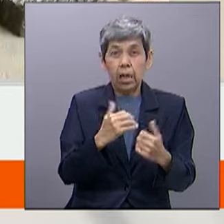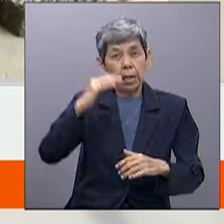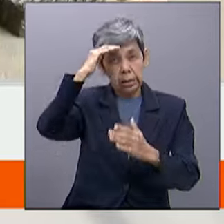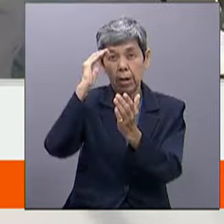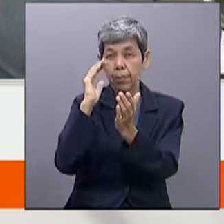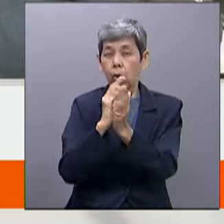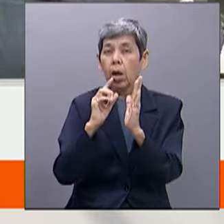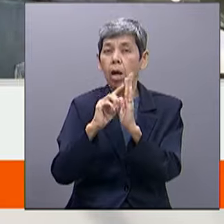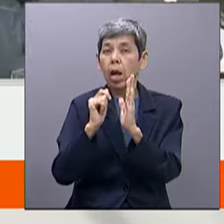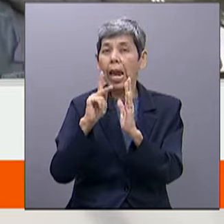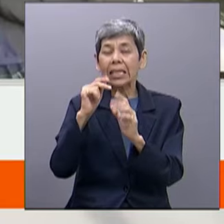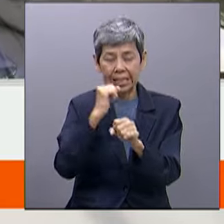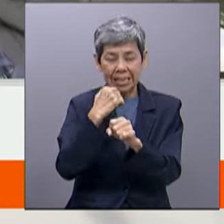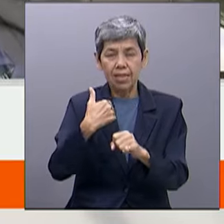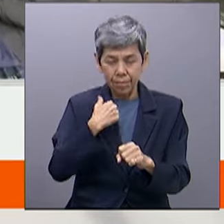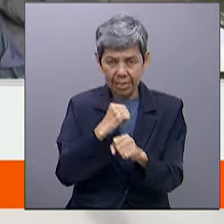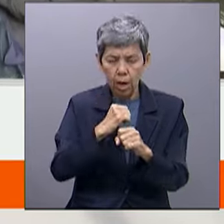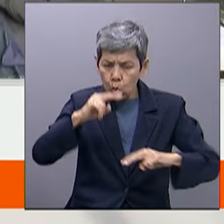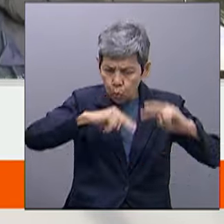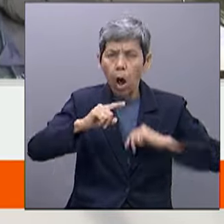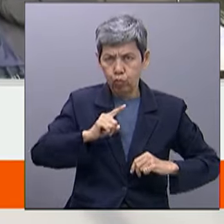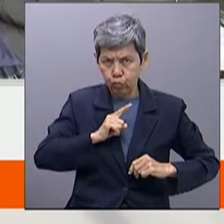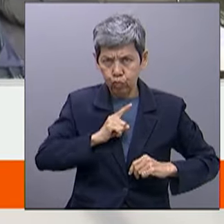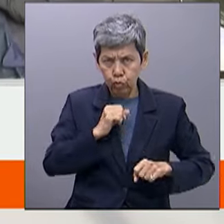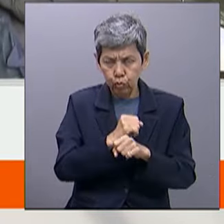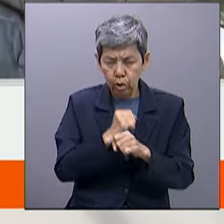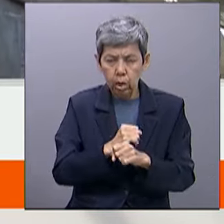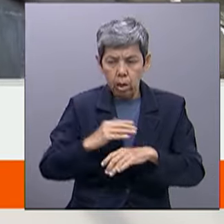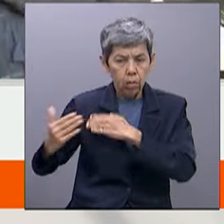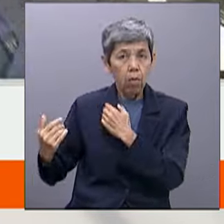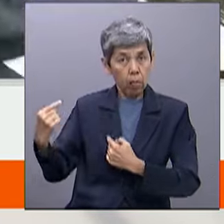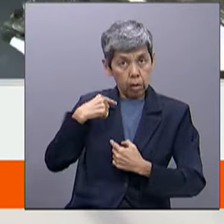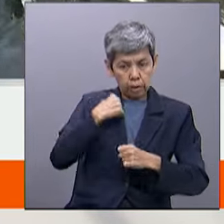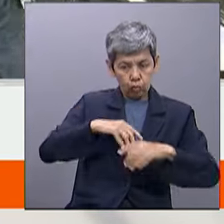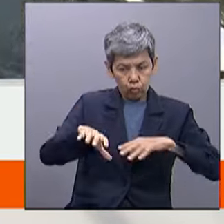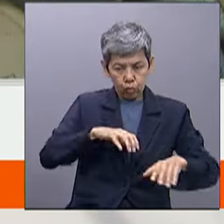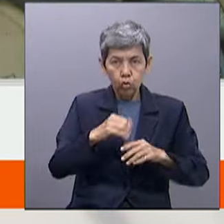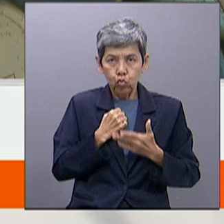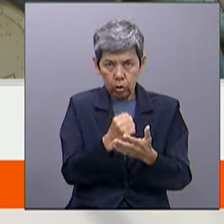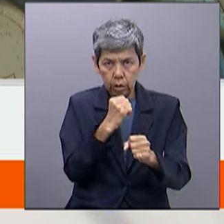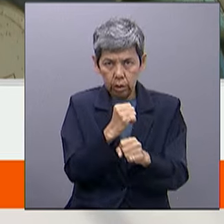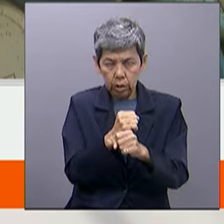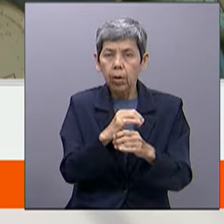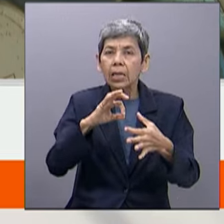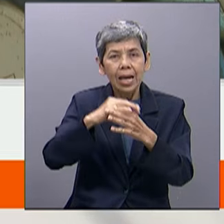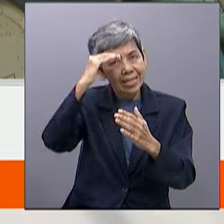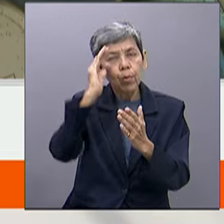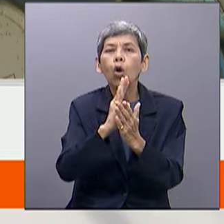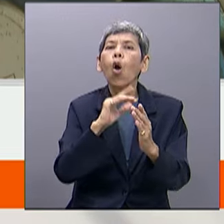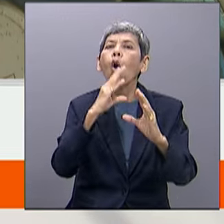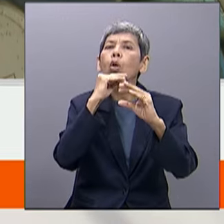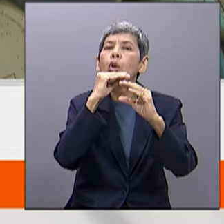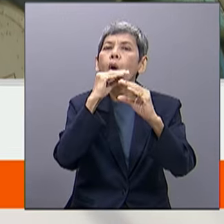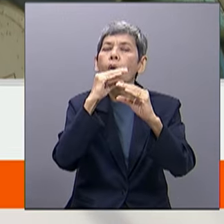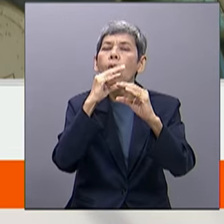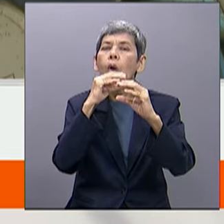อกกิตติรัตน์ พันเพชรเนี่ยก็ได้ลงมาดูแลอย่างใกล้ชิดครับแล้วก็สั่งการให้ผมมากำกับดูแลการปฏิบัติของตำรวจในพื้นที่ครับซ ึ่ งใน